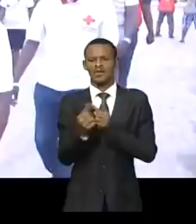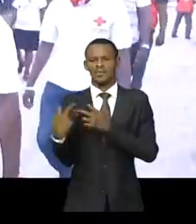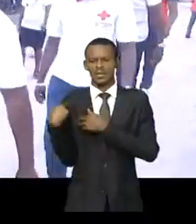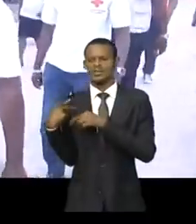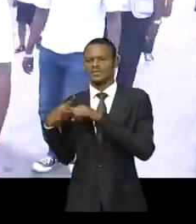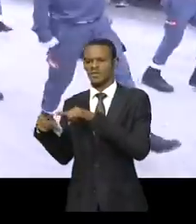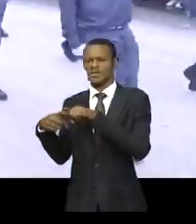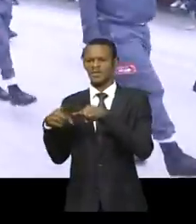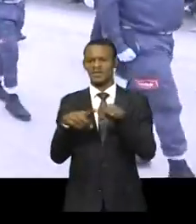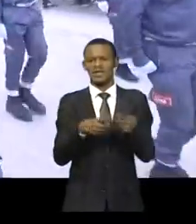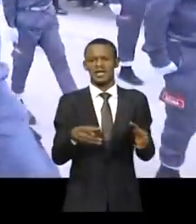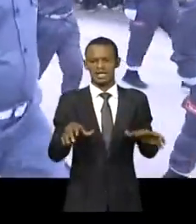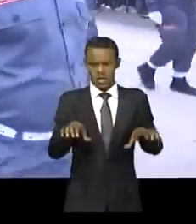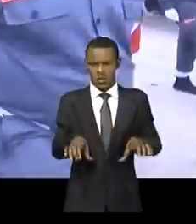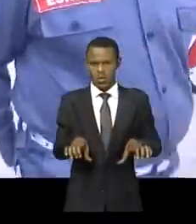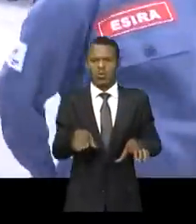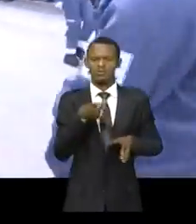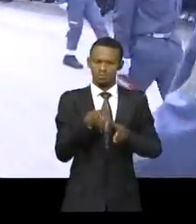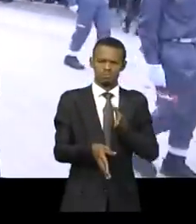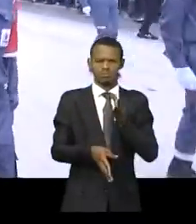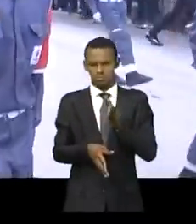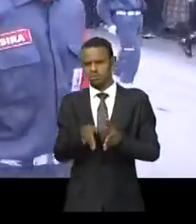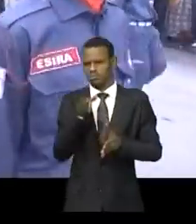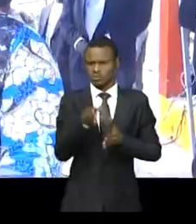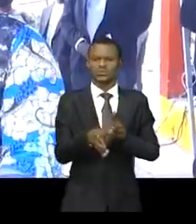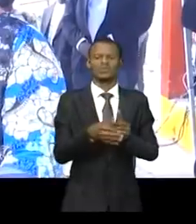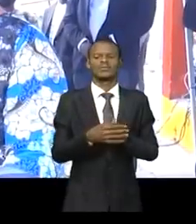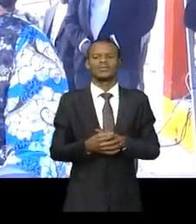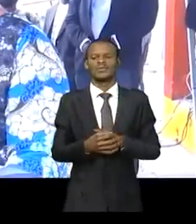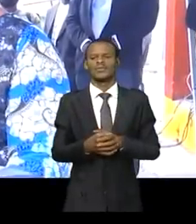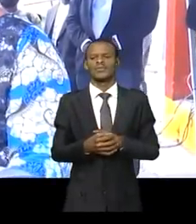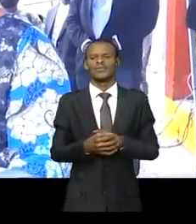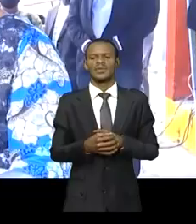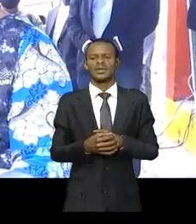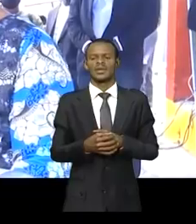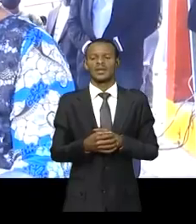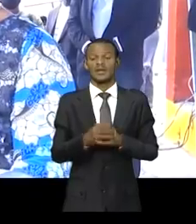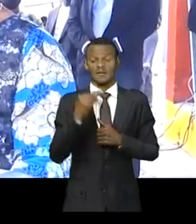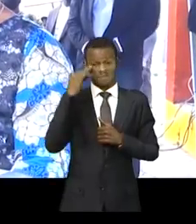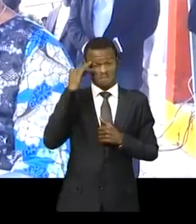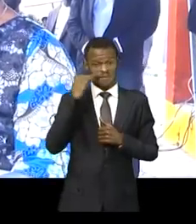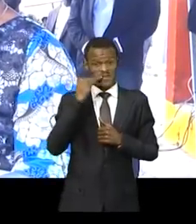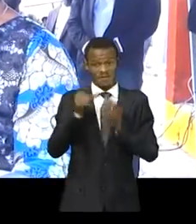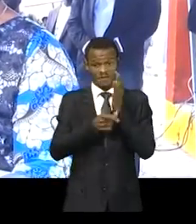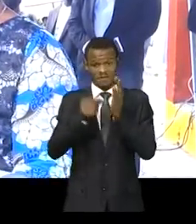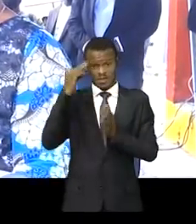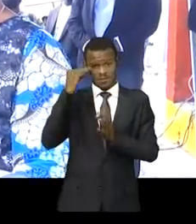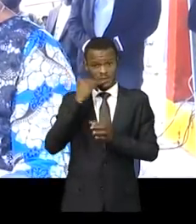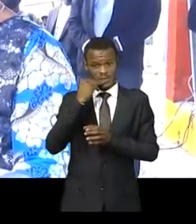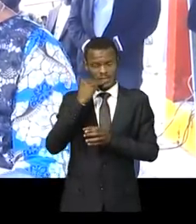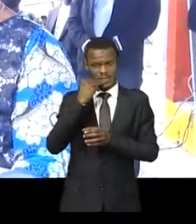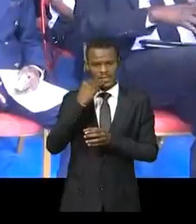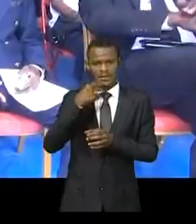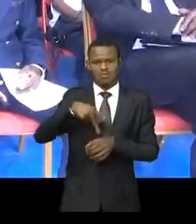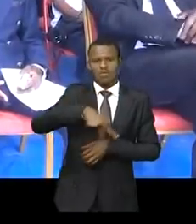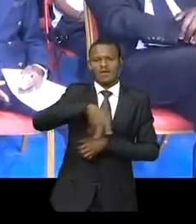marquer d'une pierre blanche la journée, la vice-ministre des Santé, Kilumba Nkulu, Véronique, a au cours de son adresse